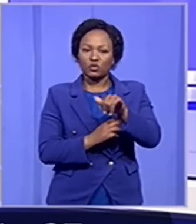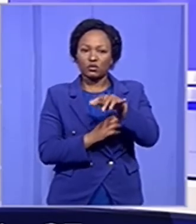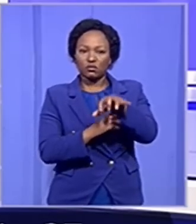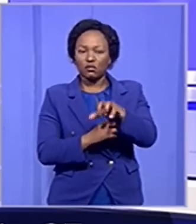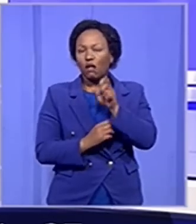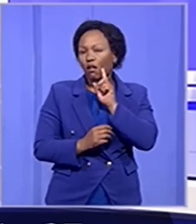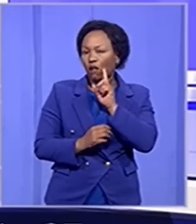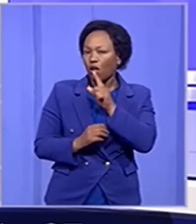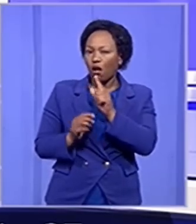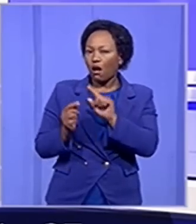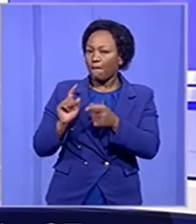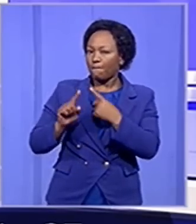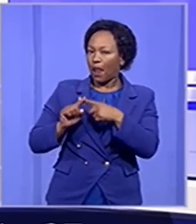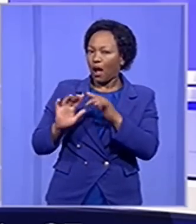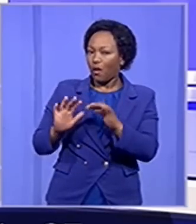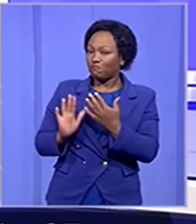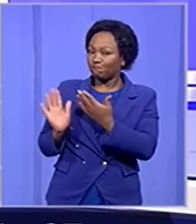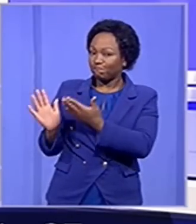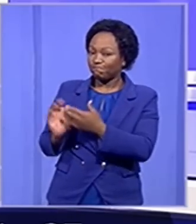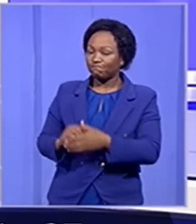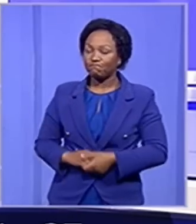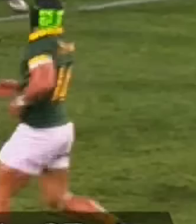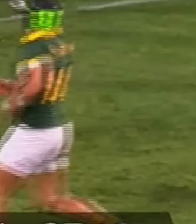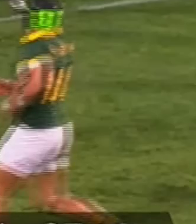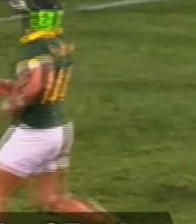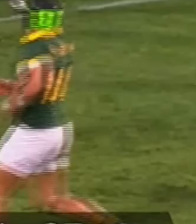re lebeng dintlhakgolo tsa motshameko o.